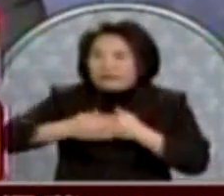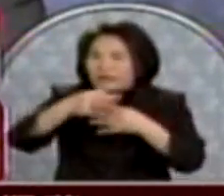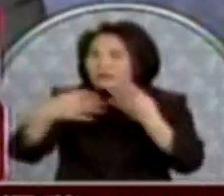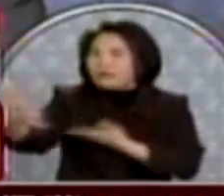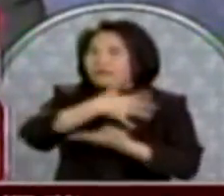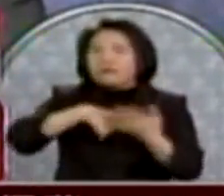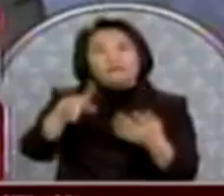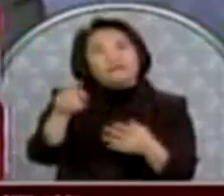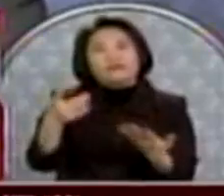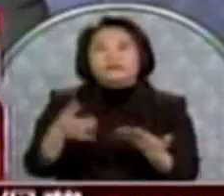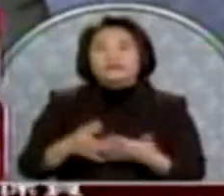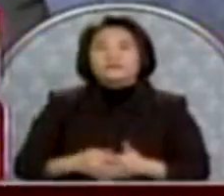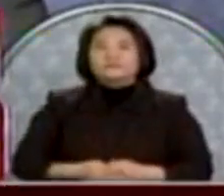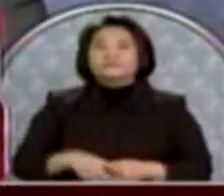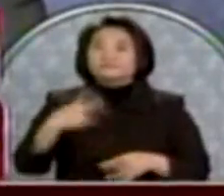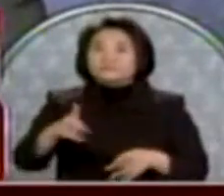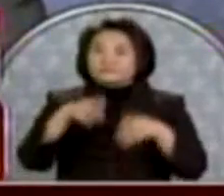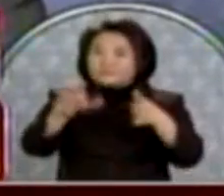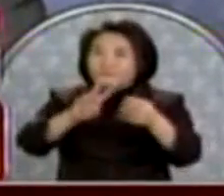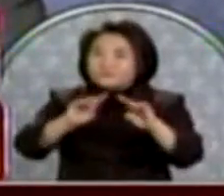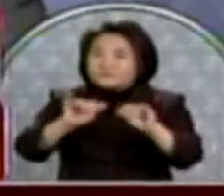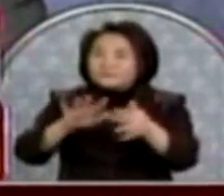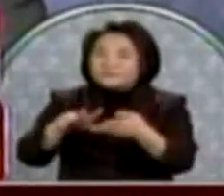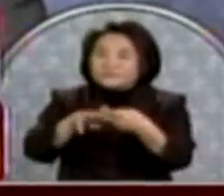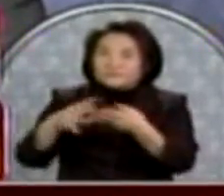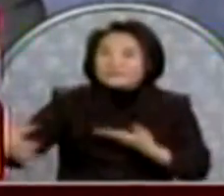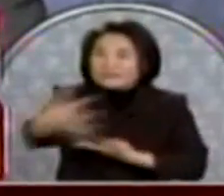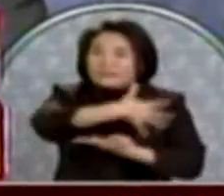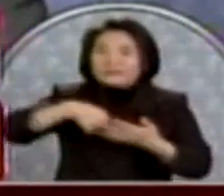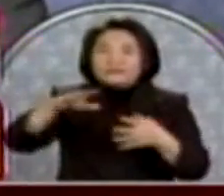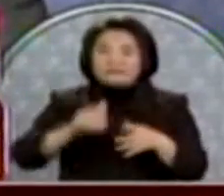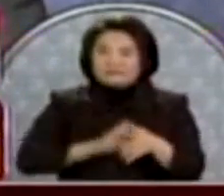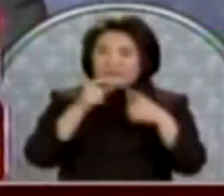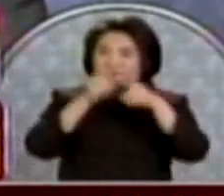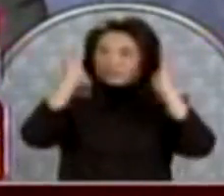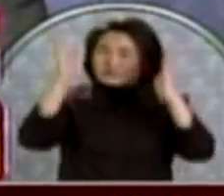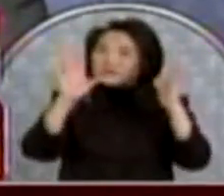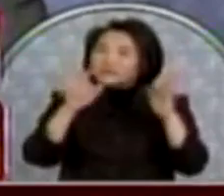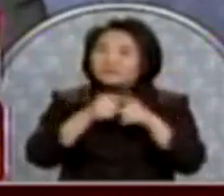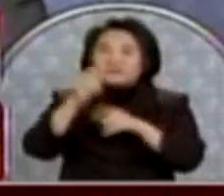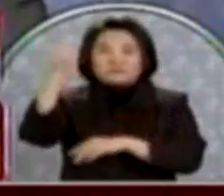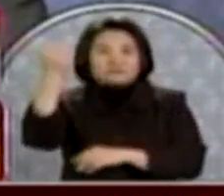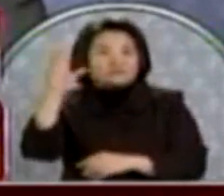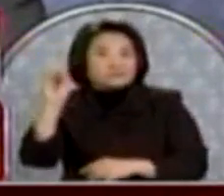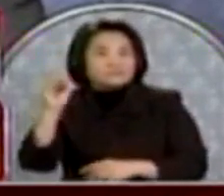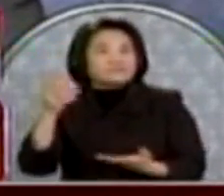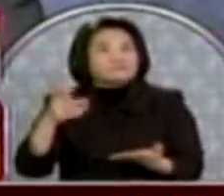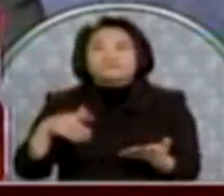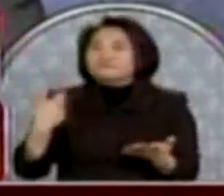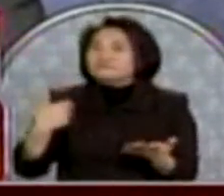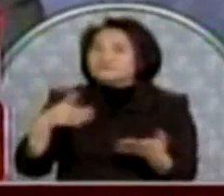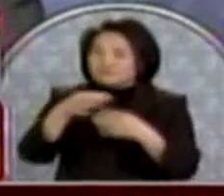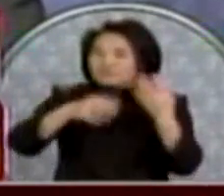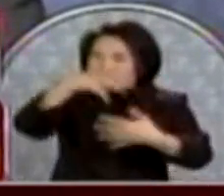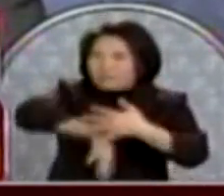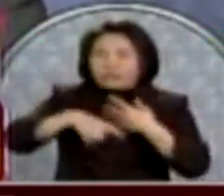问题，还有要把这个征收的这些条件的公益性，要有很高的公益性